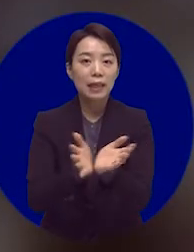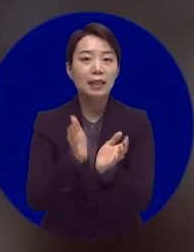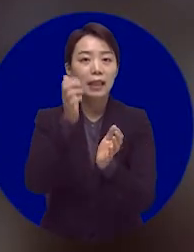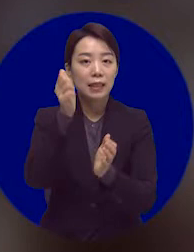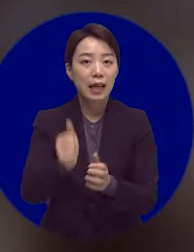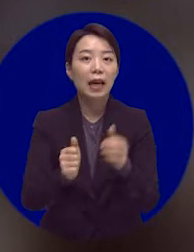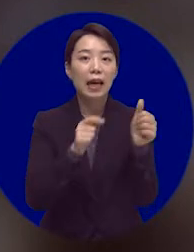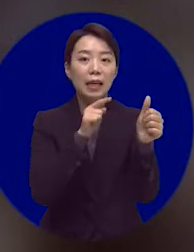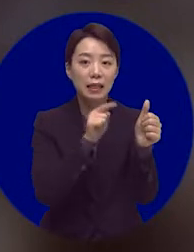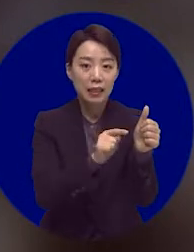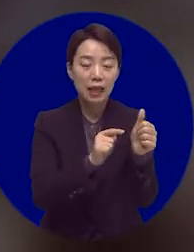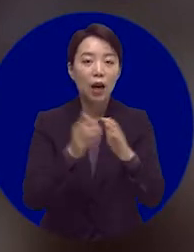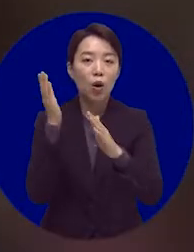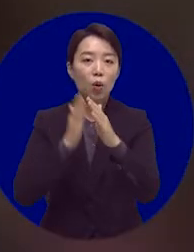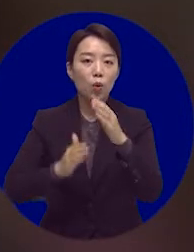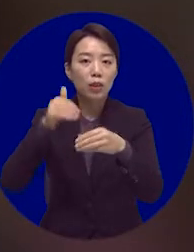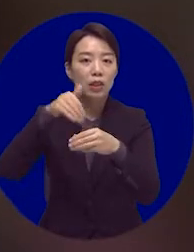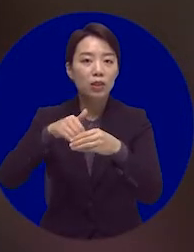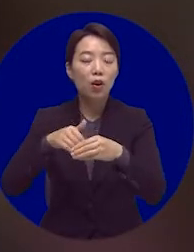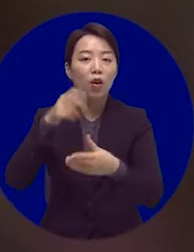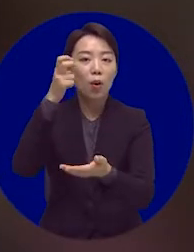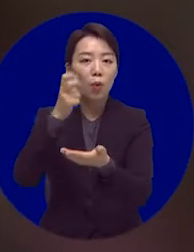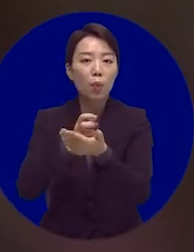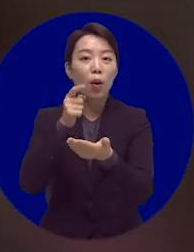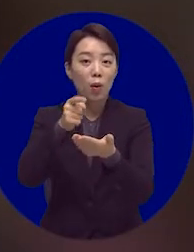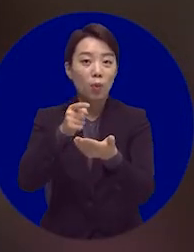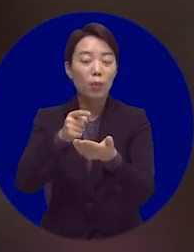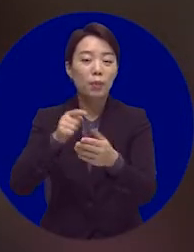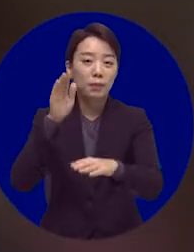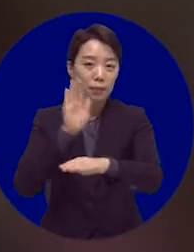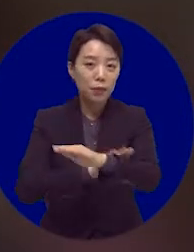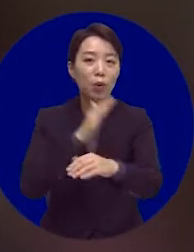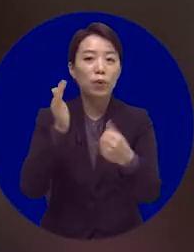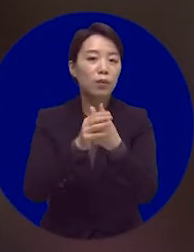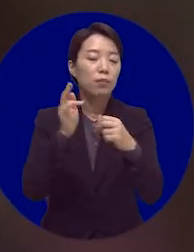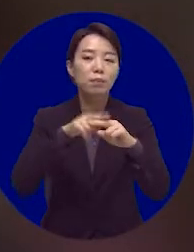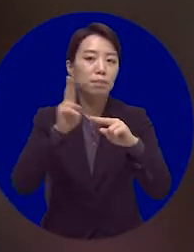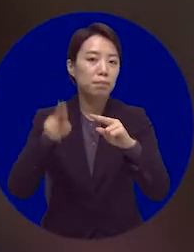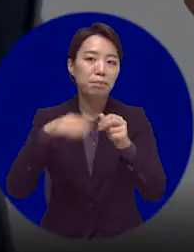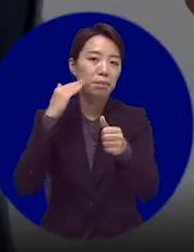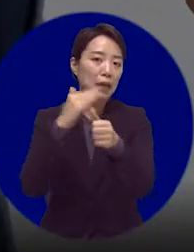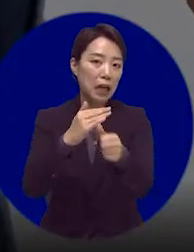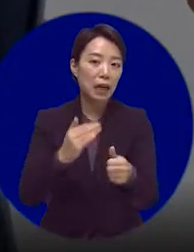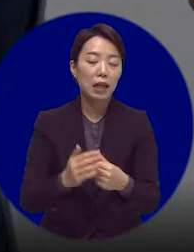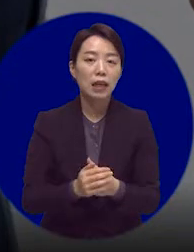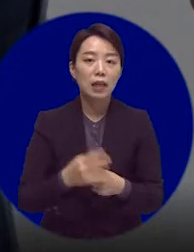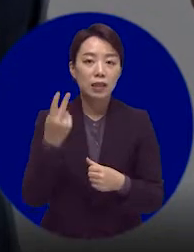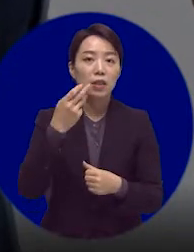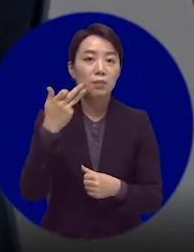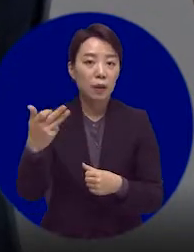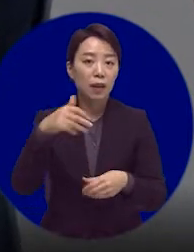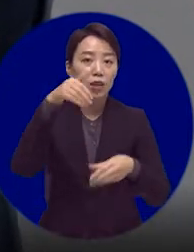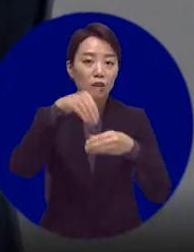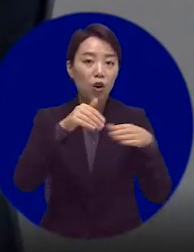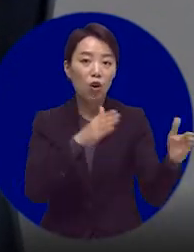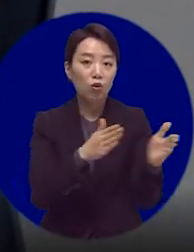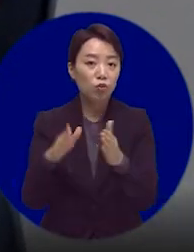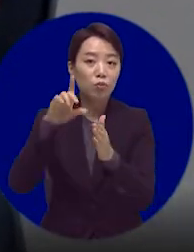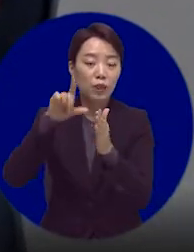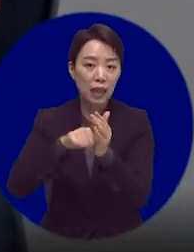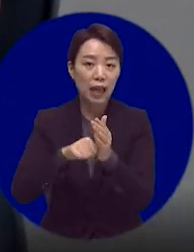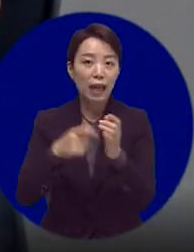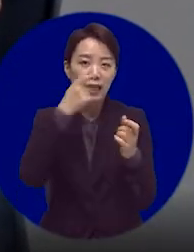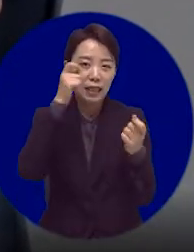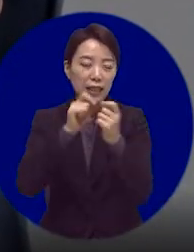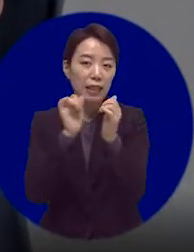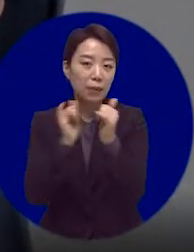지방자치단체장 A씨가 공직선거법 위반으로 그 직을 잃게 됐습니다. A씨는 2018년 선거를